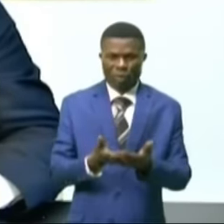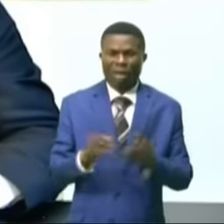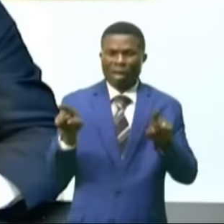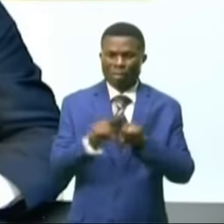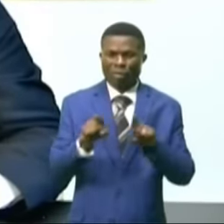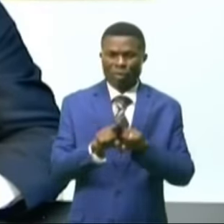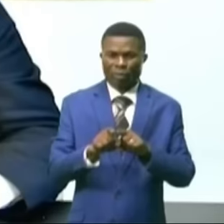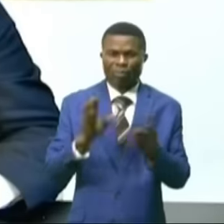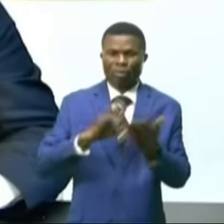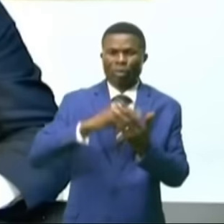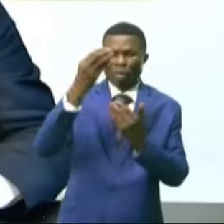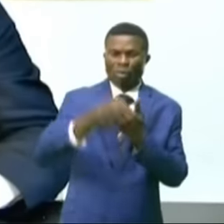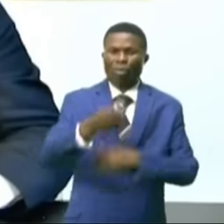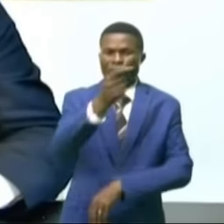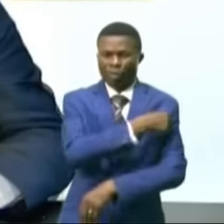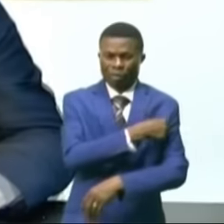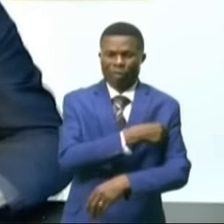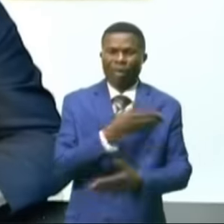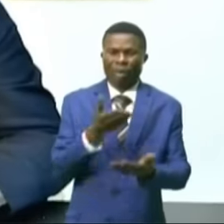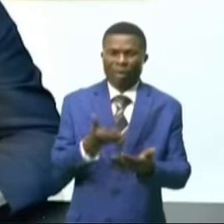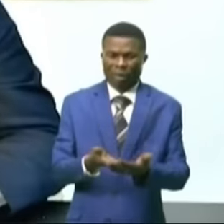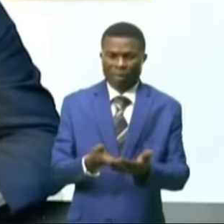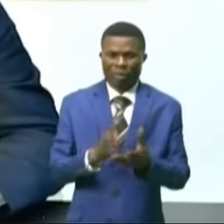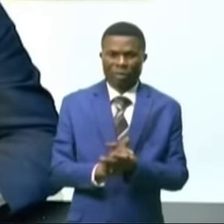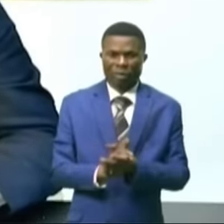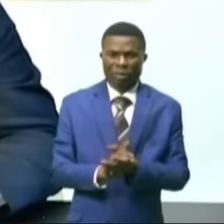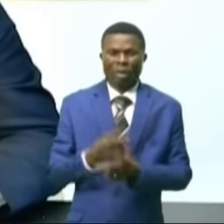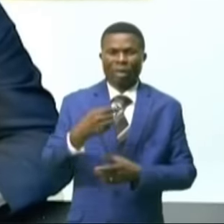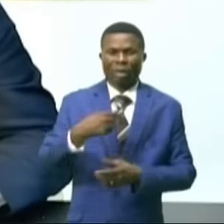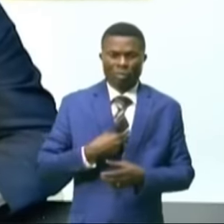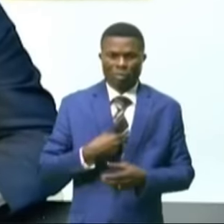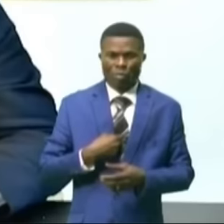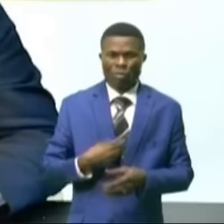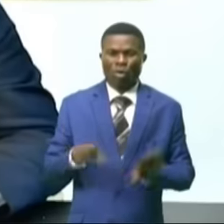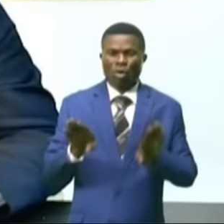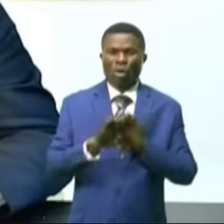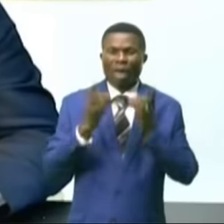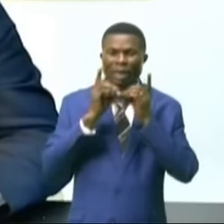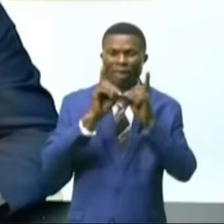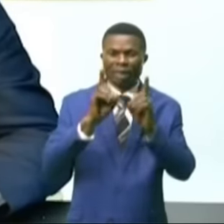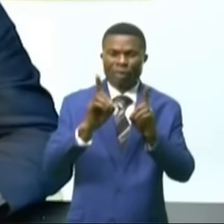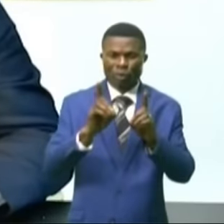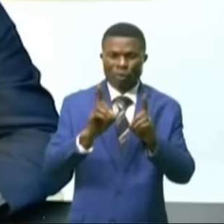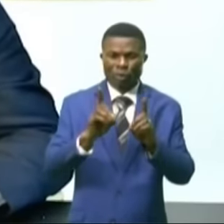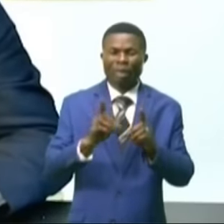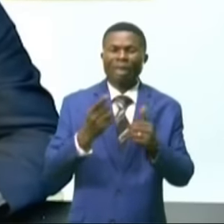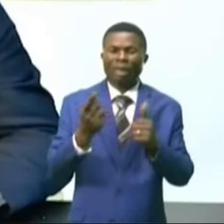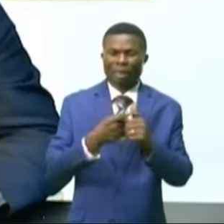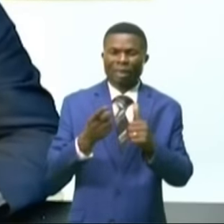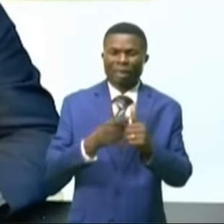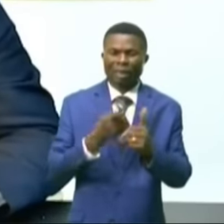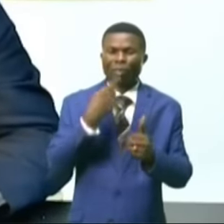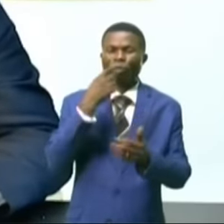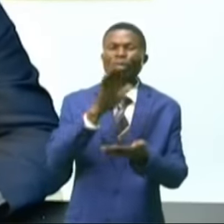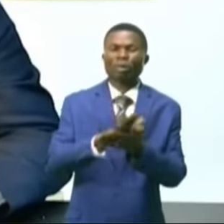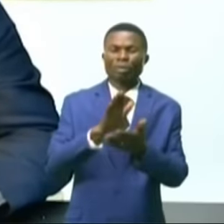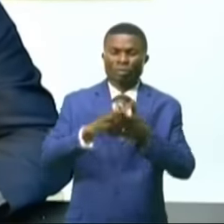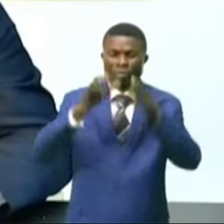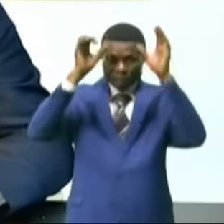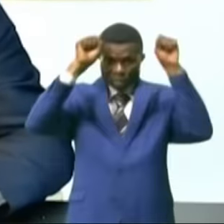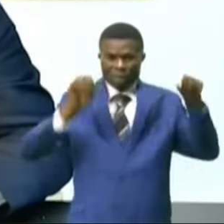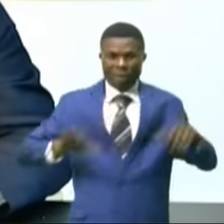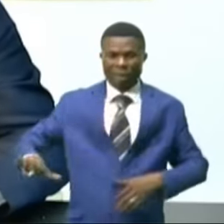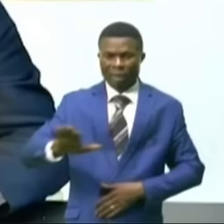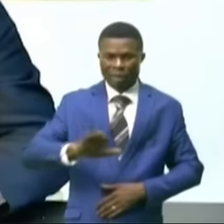conformément au calendrier vaccinal en vigueur. Je ne saurais terminer cette adresse sans particulièrement remercier le président de la